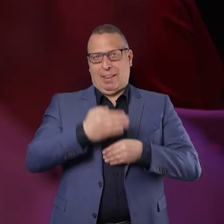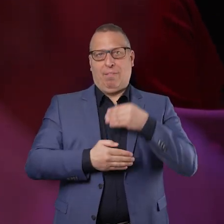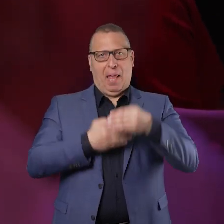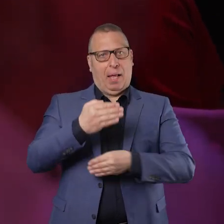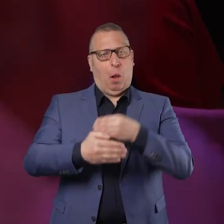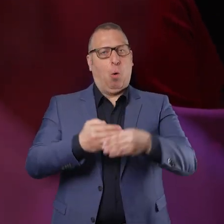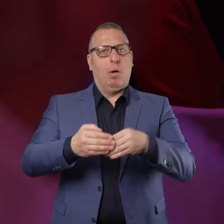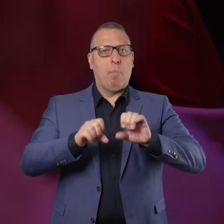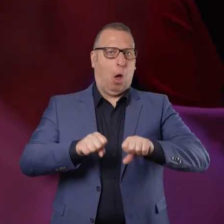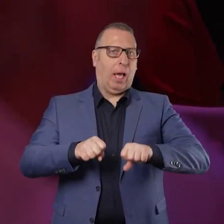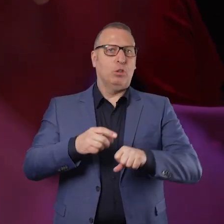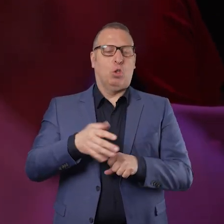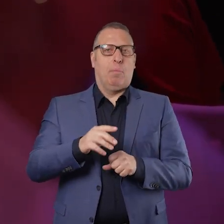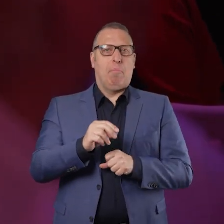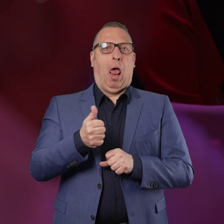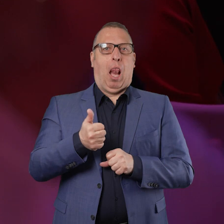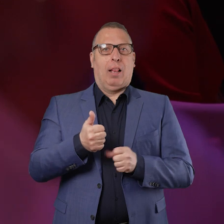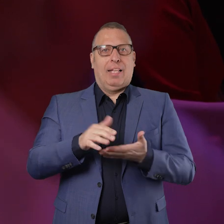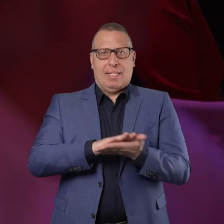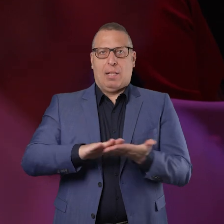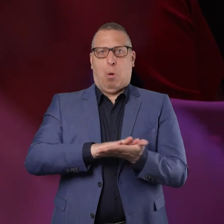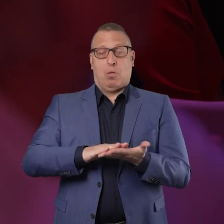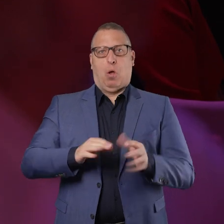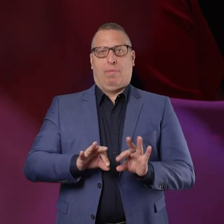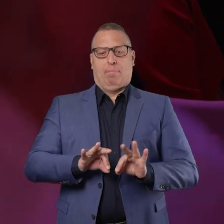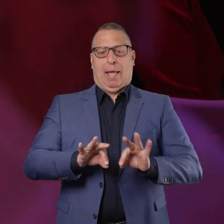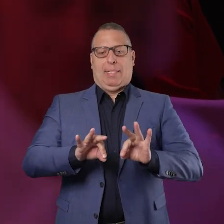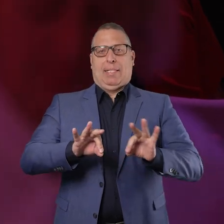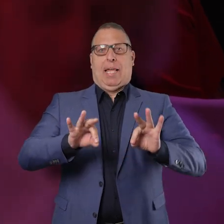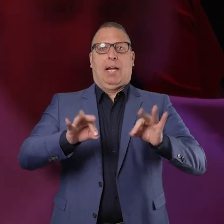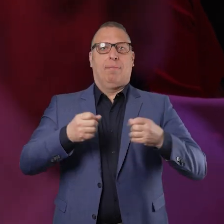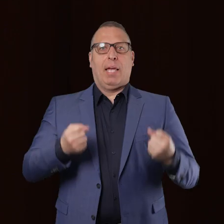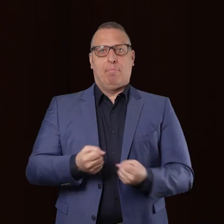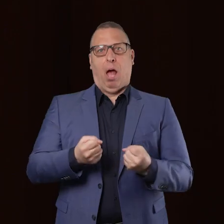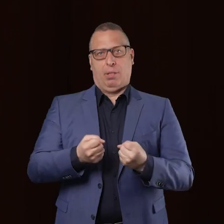Entwicklungsmöglichkeiten, die schon bald zu einer Besserung der Lage führten.